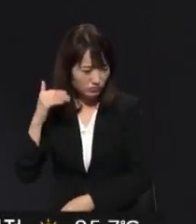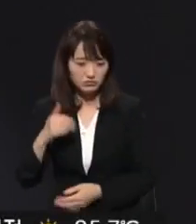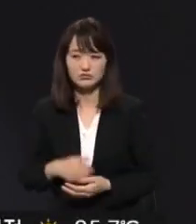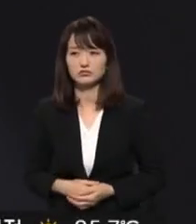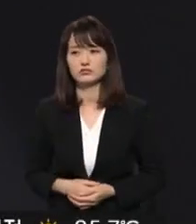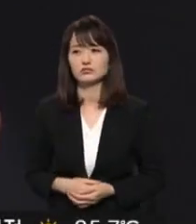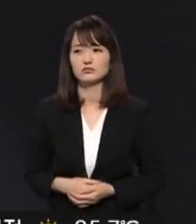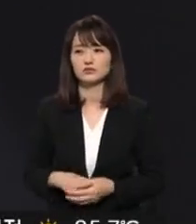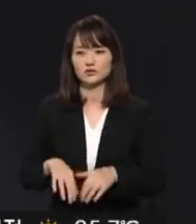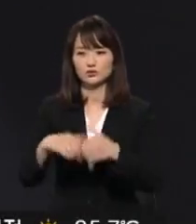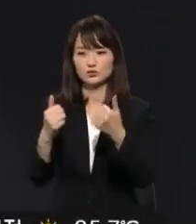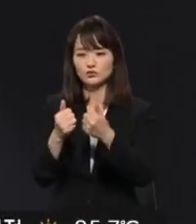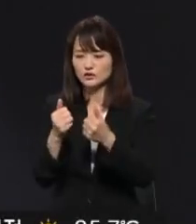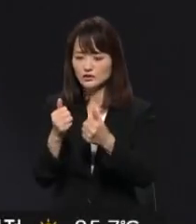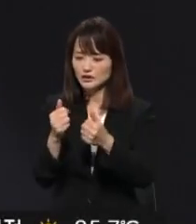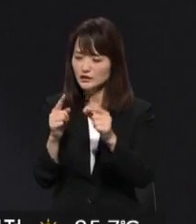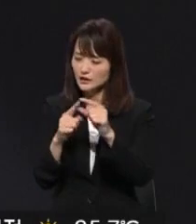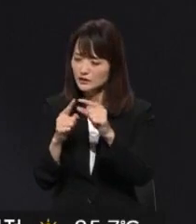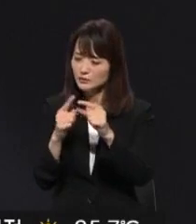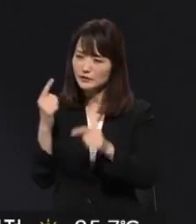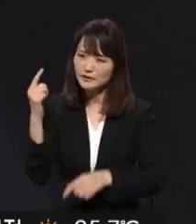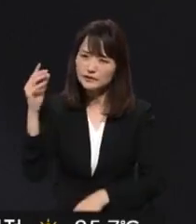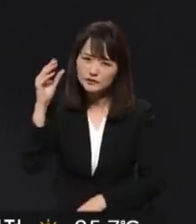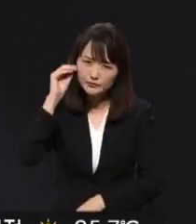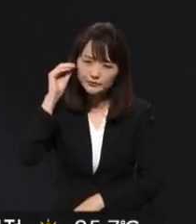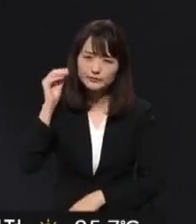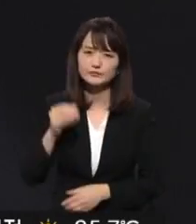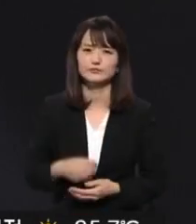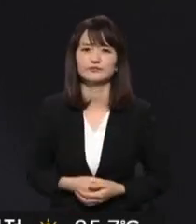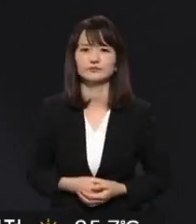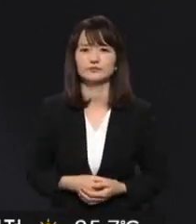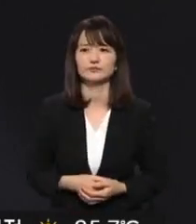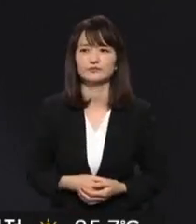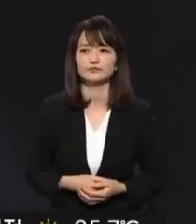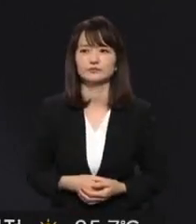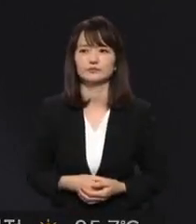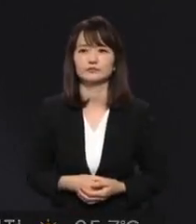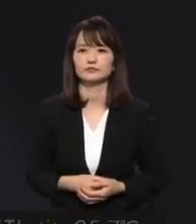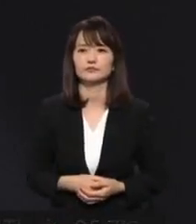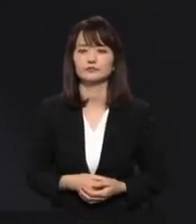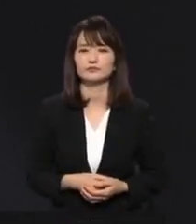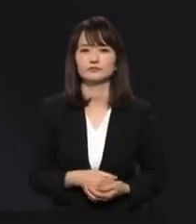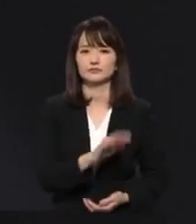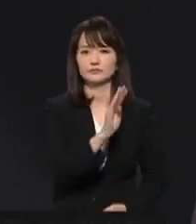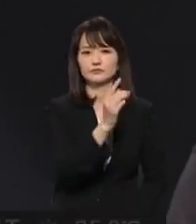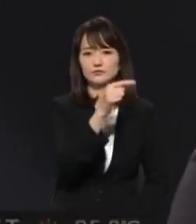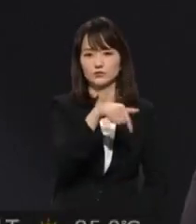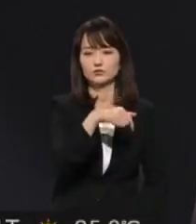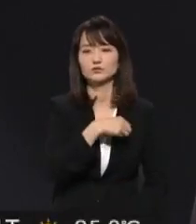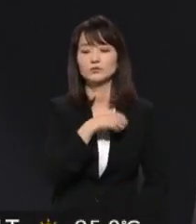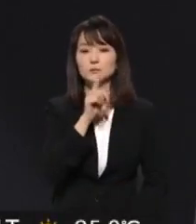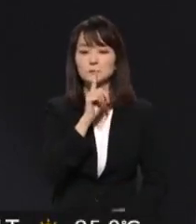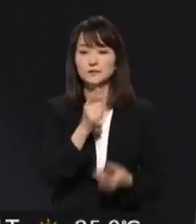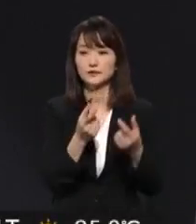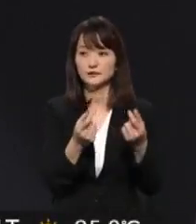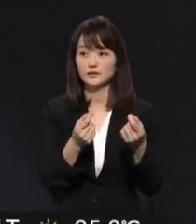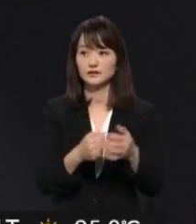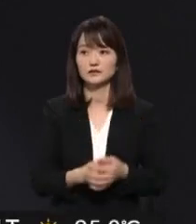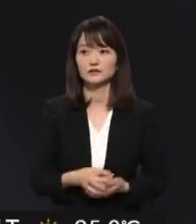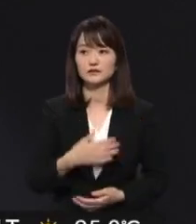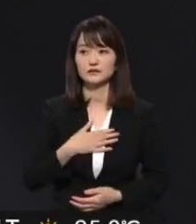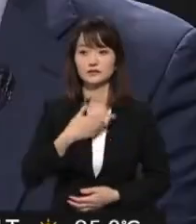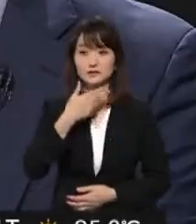딱 들리고 아까 그리고 우리 저 어 우리 복귀한 의원도 말씀을 하셨는데 저는 영어